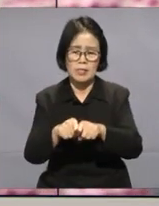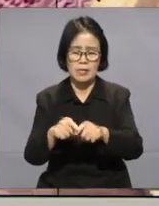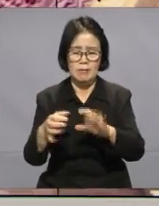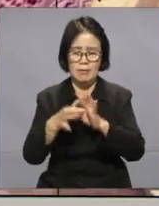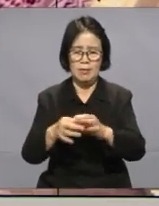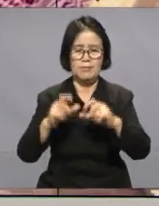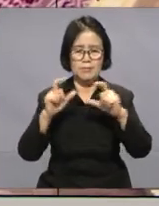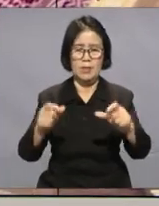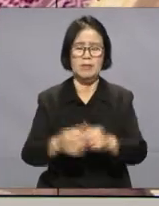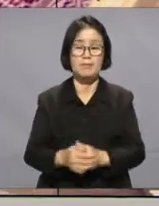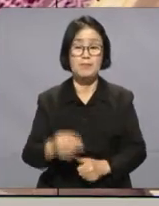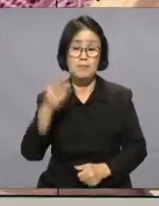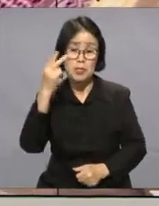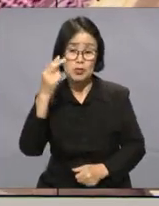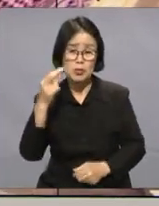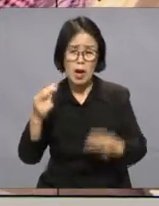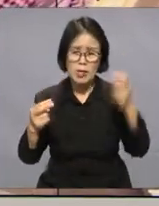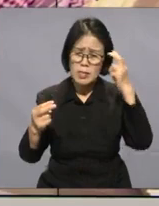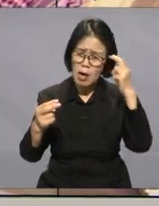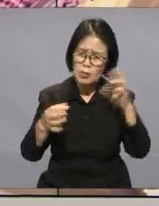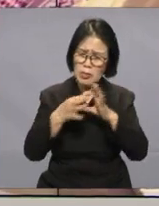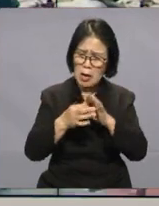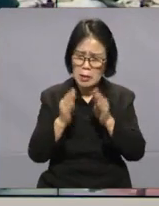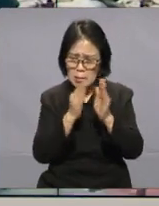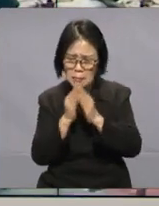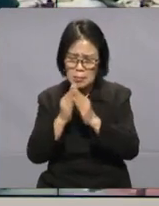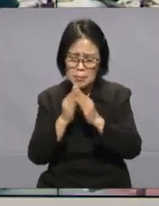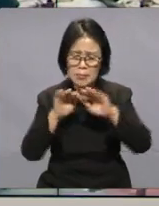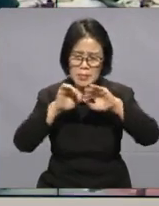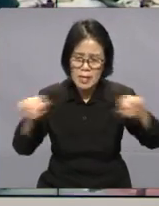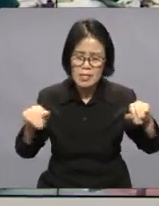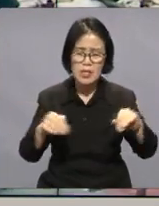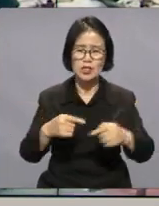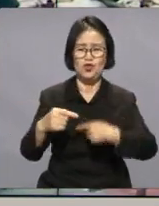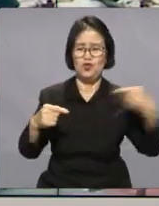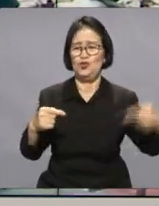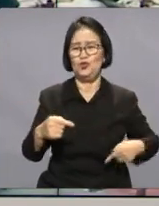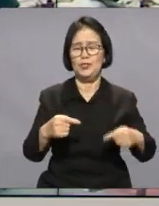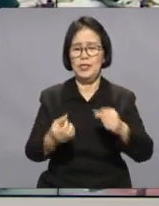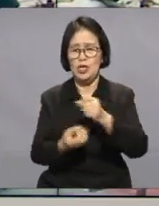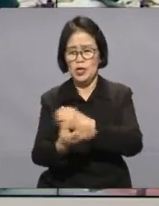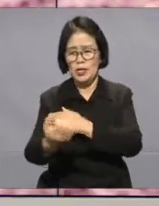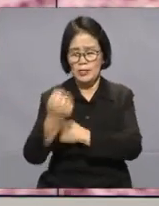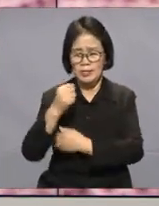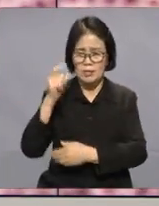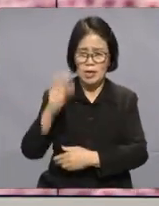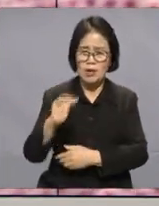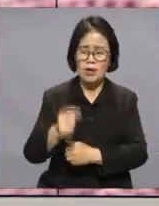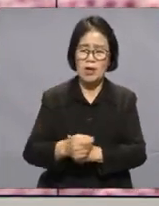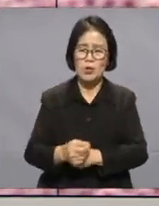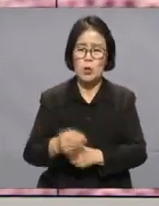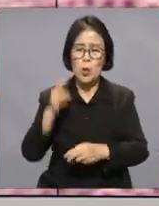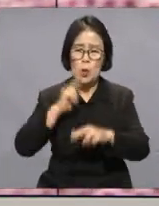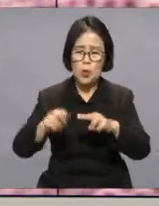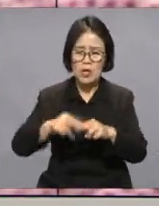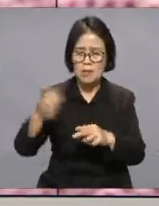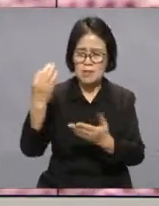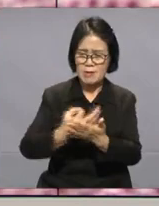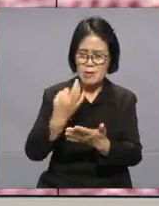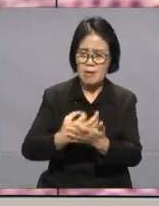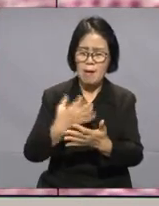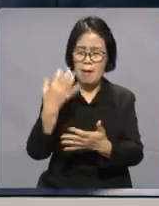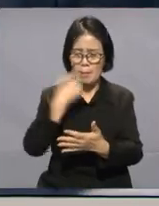선언했습니다. 미국과 사우디 관계가 틈을 보인 사이 시진핑 주석이 중동 영향력을 강화하고 오일머니까지 챙기는